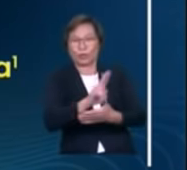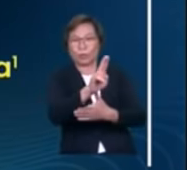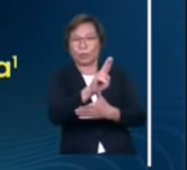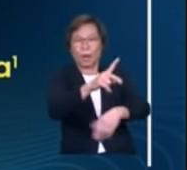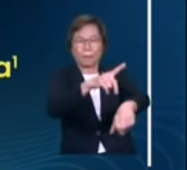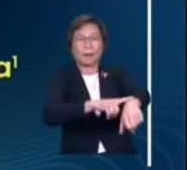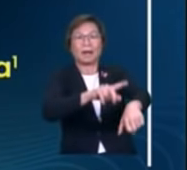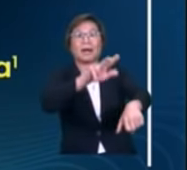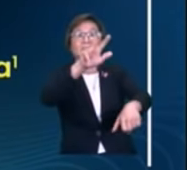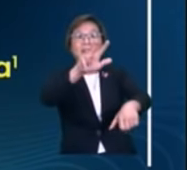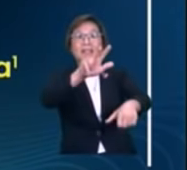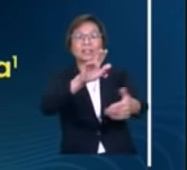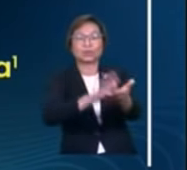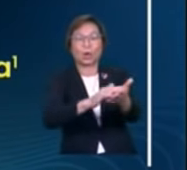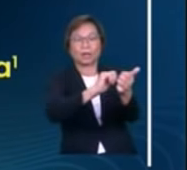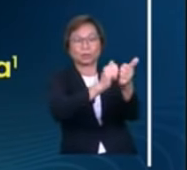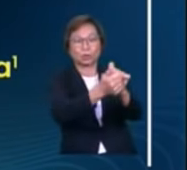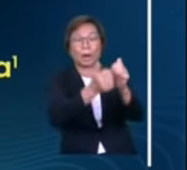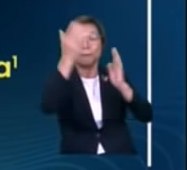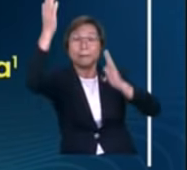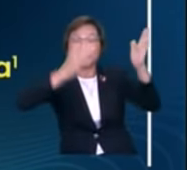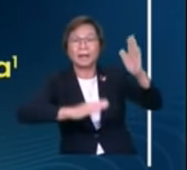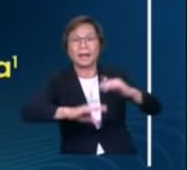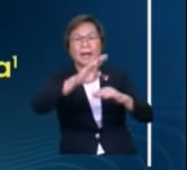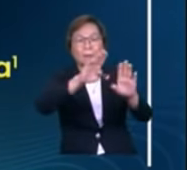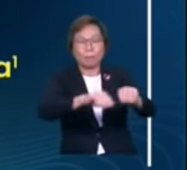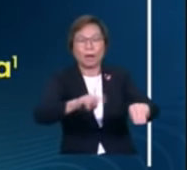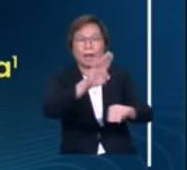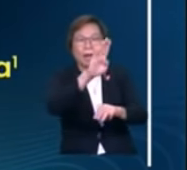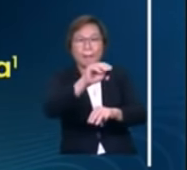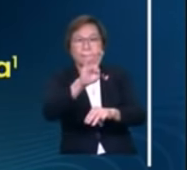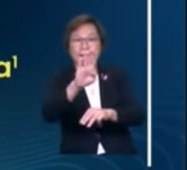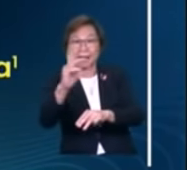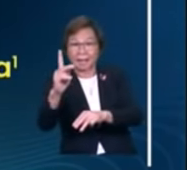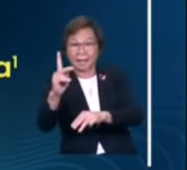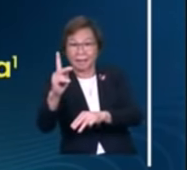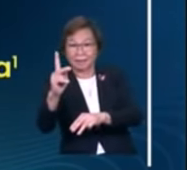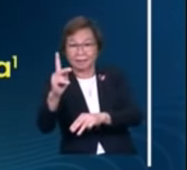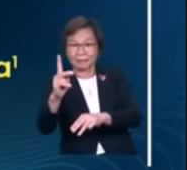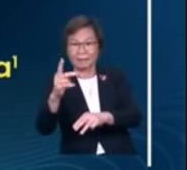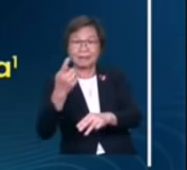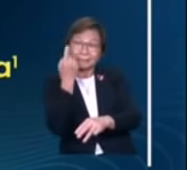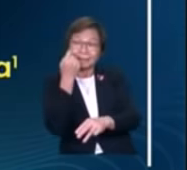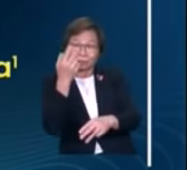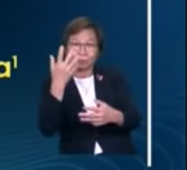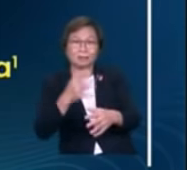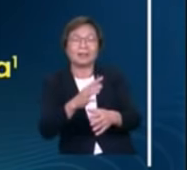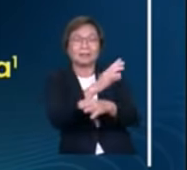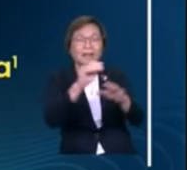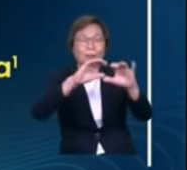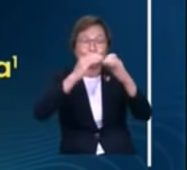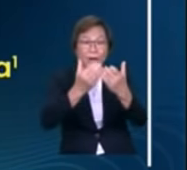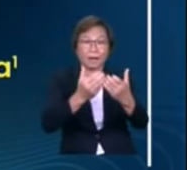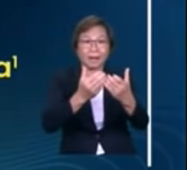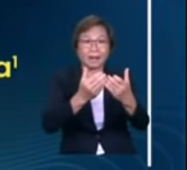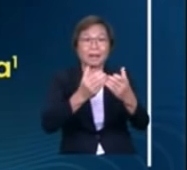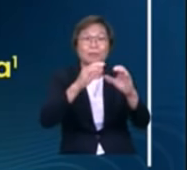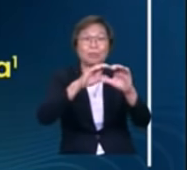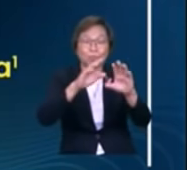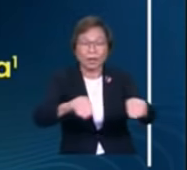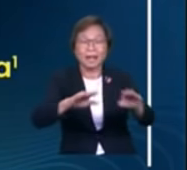3 di sekolah sukan Malaysia murid mbg yang disebutkan tadi dan murid kelas perasaan